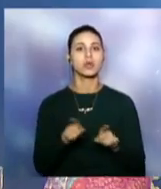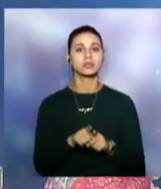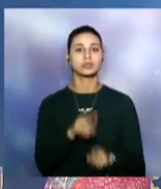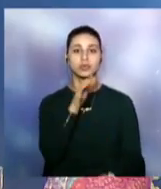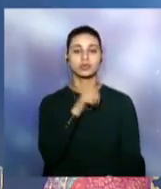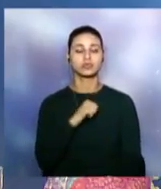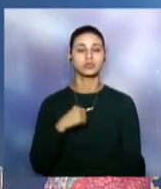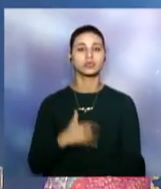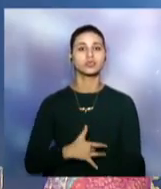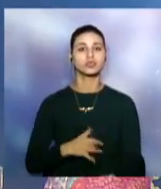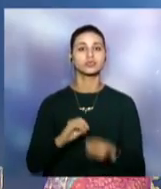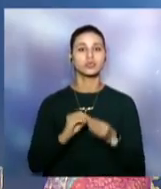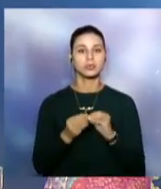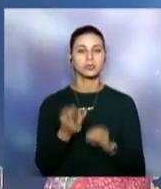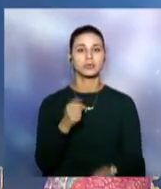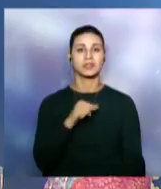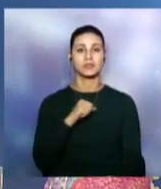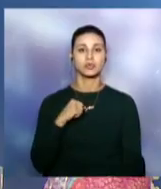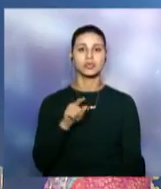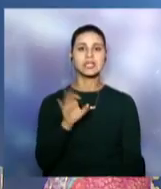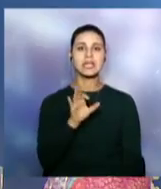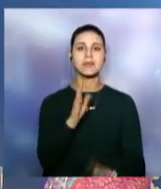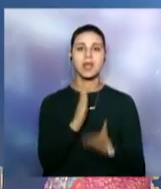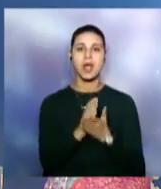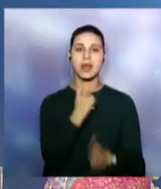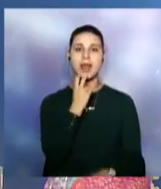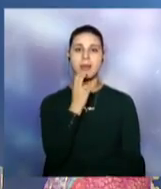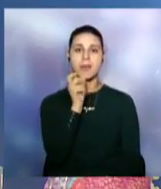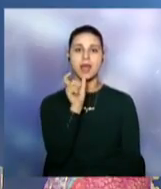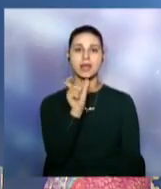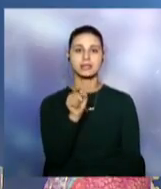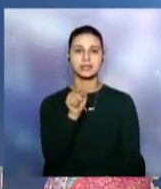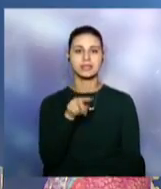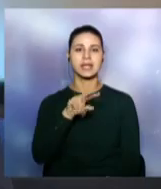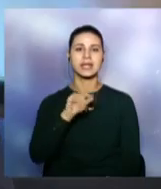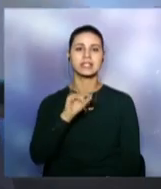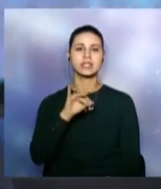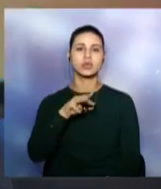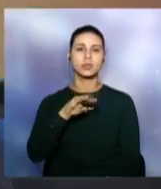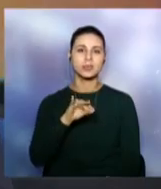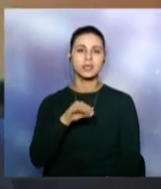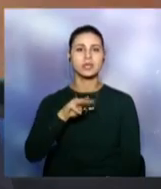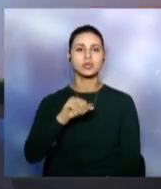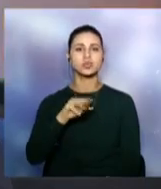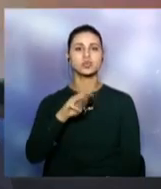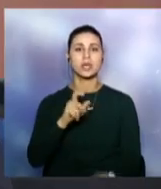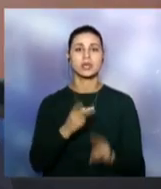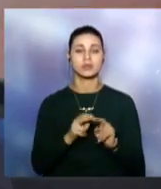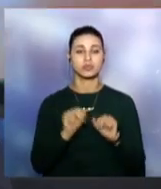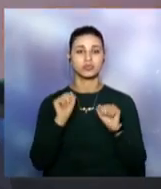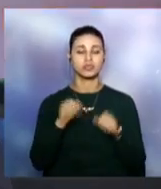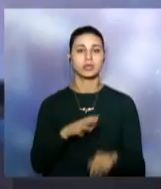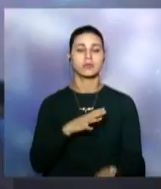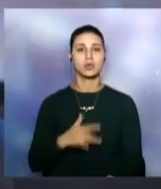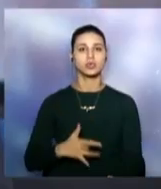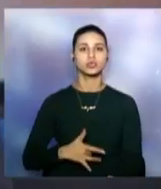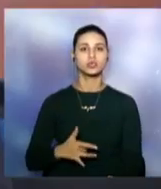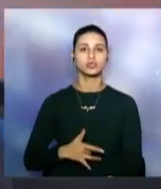ელემენტები, როგორც წესი? შიგნით შეიცავს ქიმიურ ნივთიერებებს, ლითიუმს და ტუტე გარემოს, რომელმაც შეიძლება